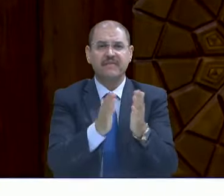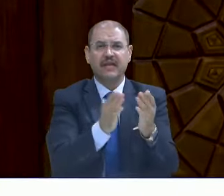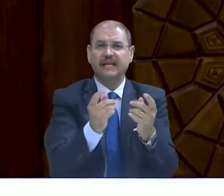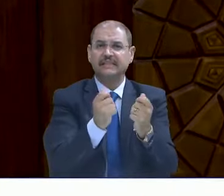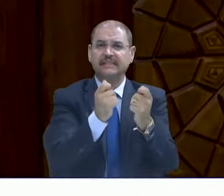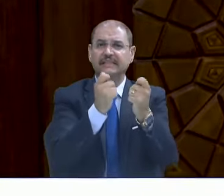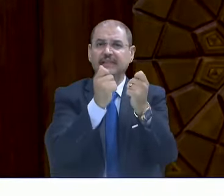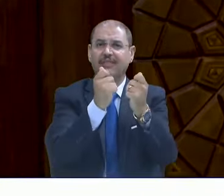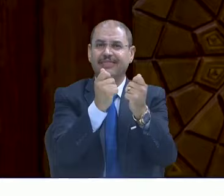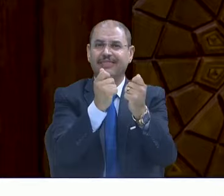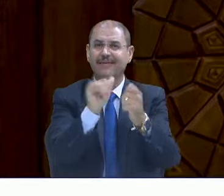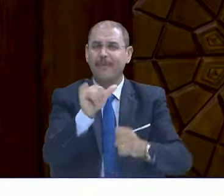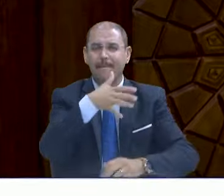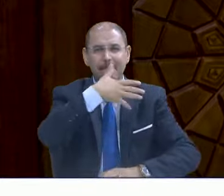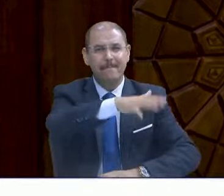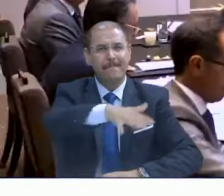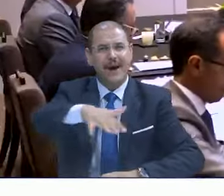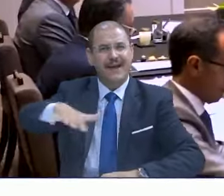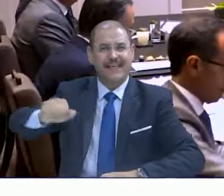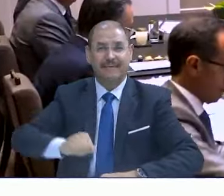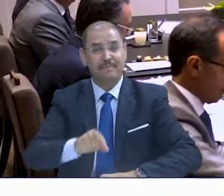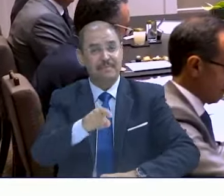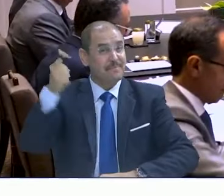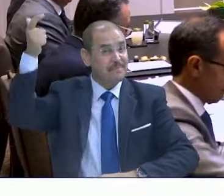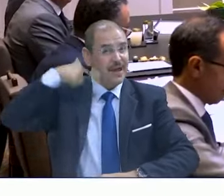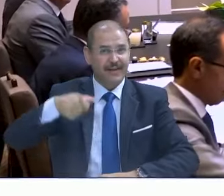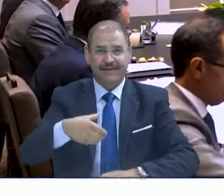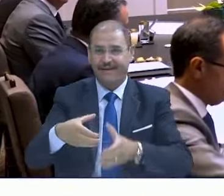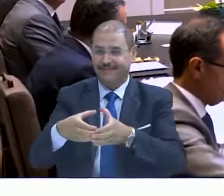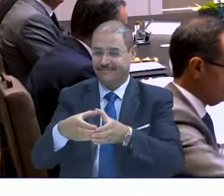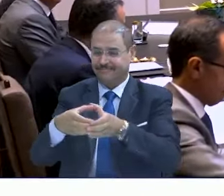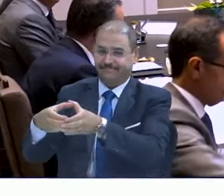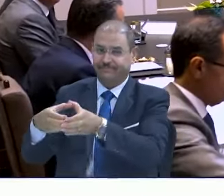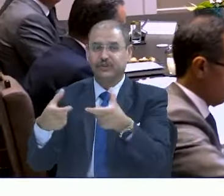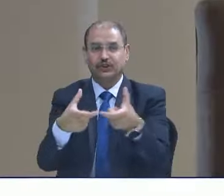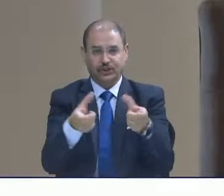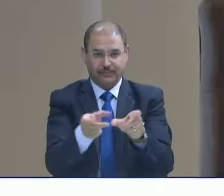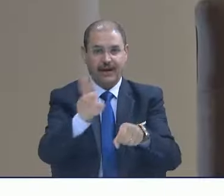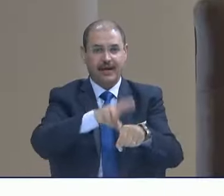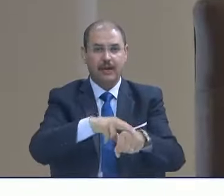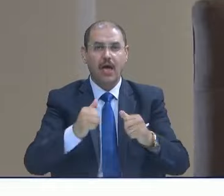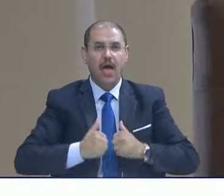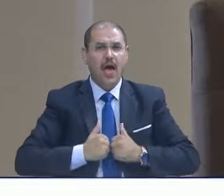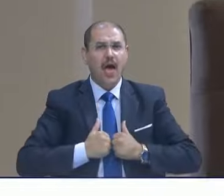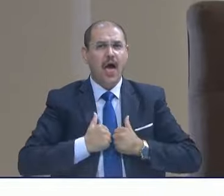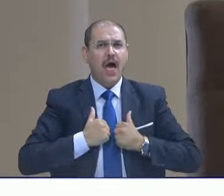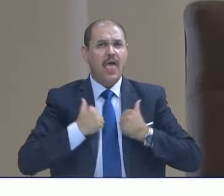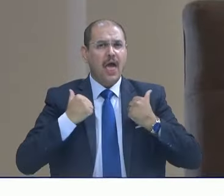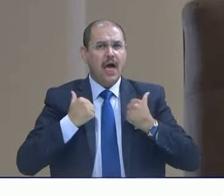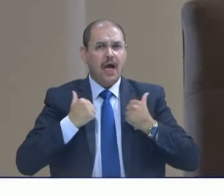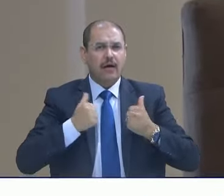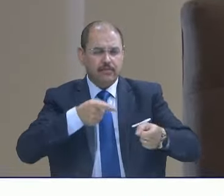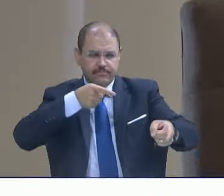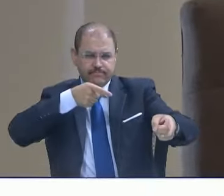الازرق وفي اجتماع اخر اطلع جلاله الملك على استرا جيه حمايه الحياه البريه والصيد